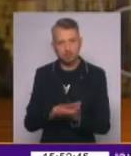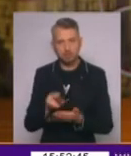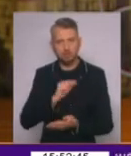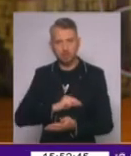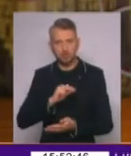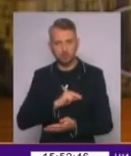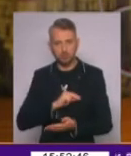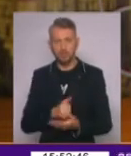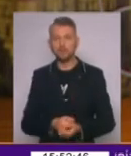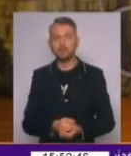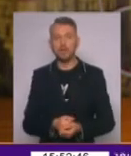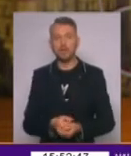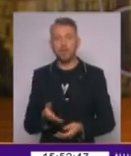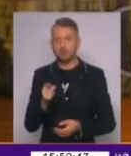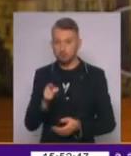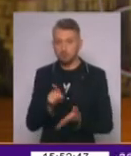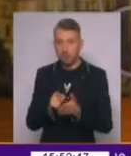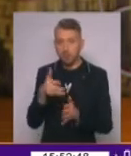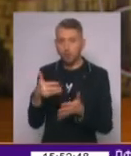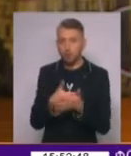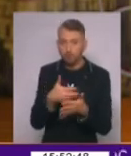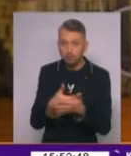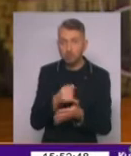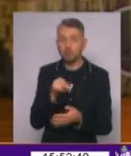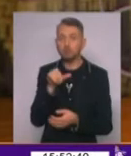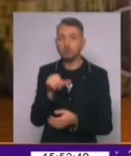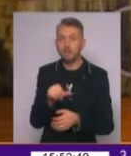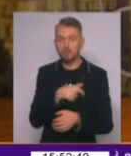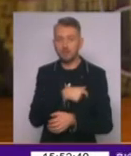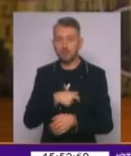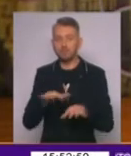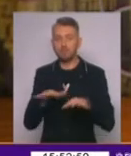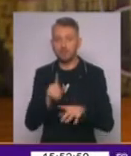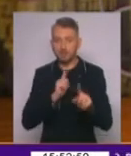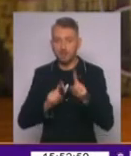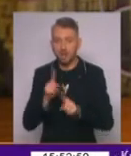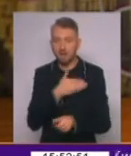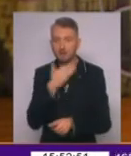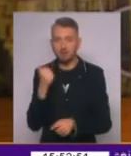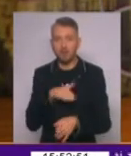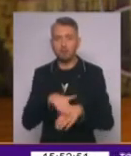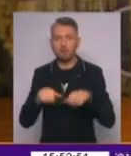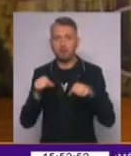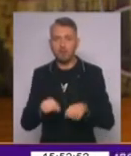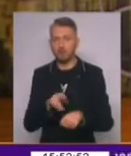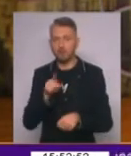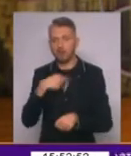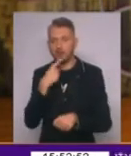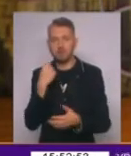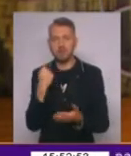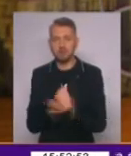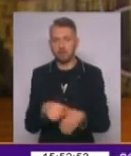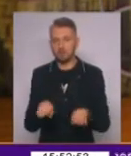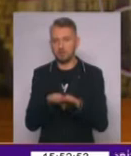працюють безкоштовно. Ви це маєте розуміти. І саме у них, у депутатів місцевих рад, немає повноважень, як ви кажете, приймати